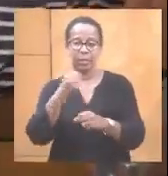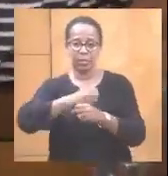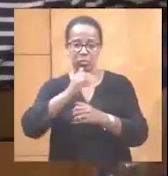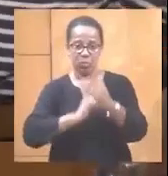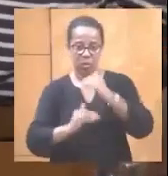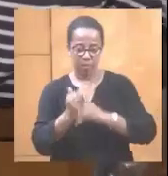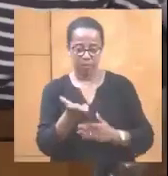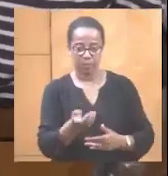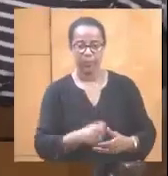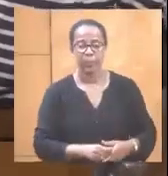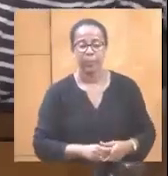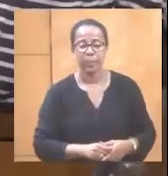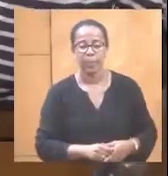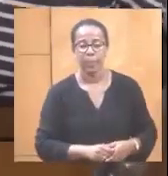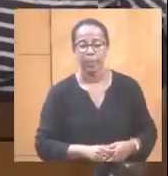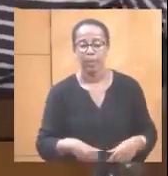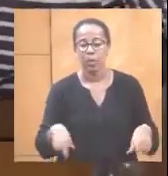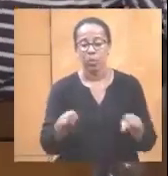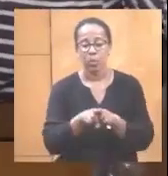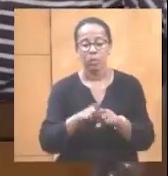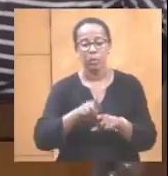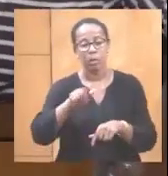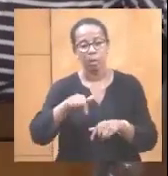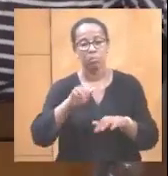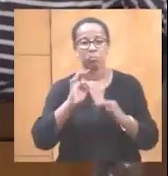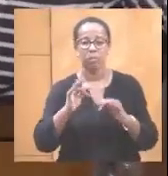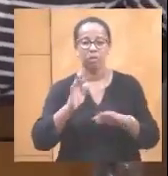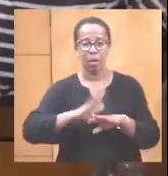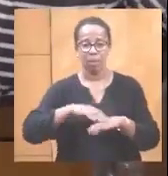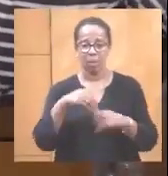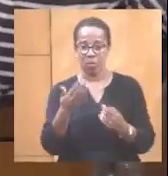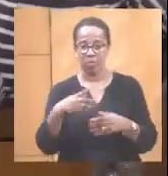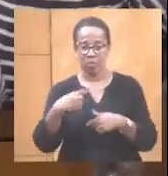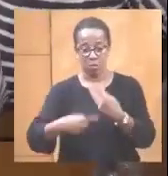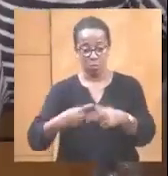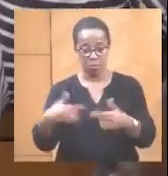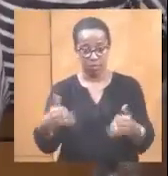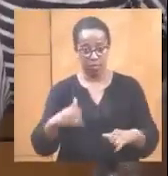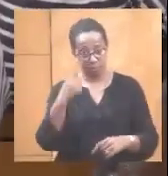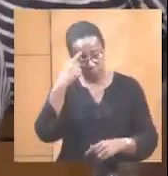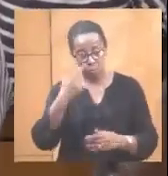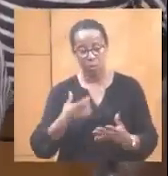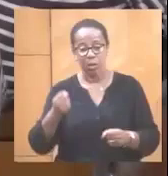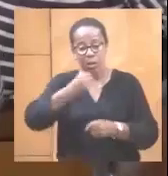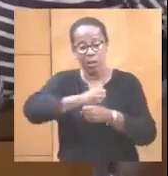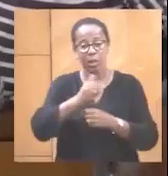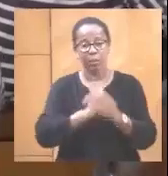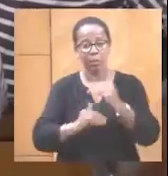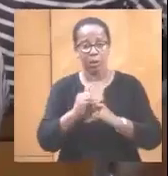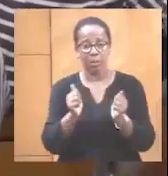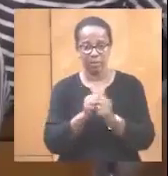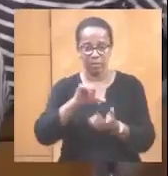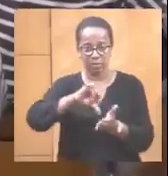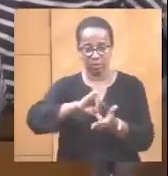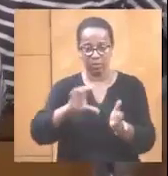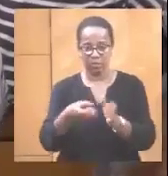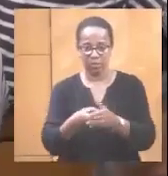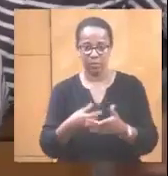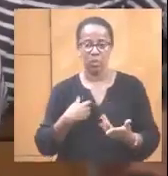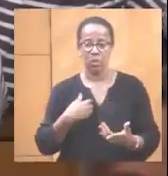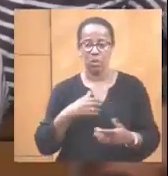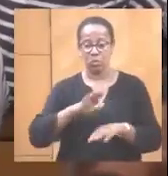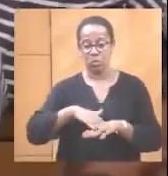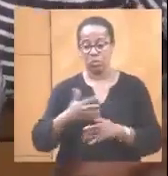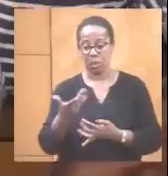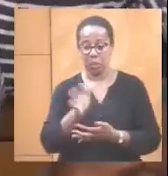Et puis, il y a donc des appels d'offres qui sont en cours pour bâtir le programme avec les centres de formation qui sont sur tout le